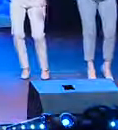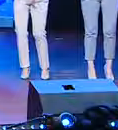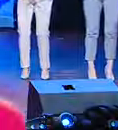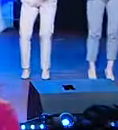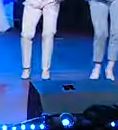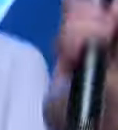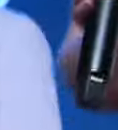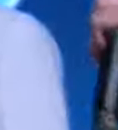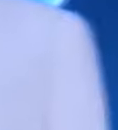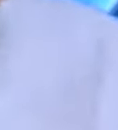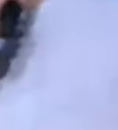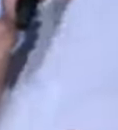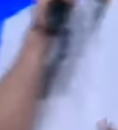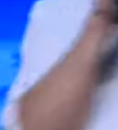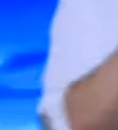tak.